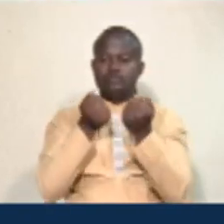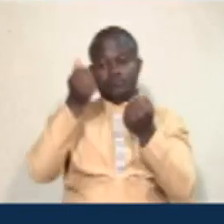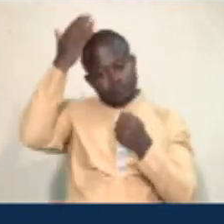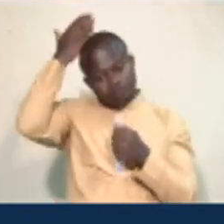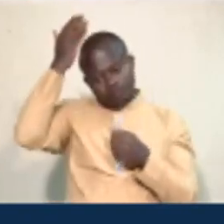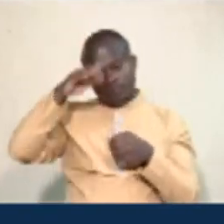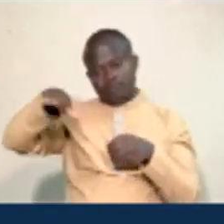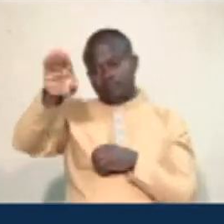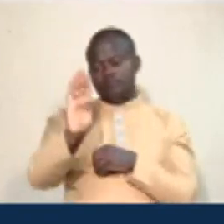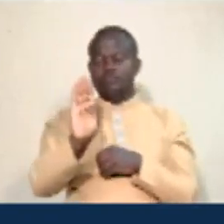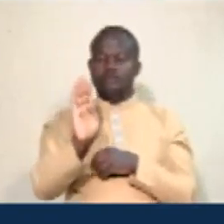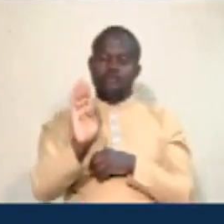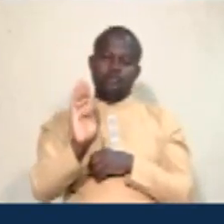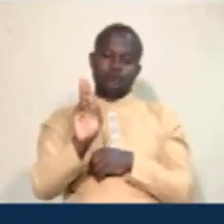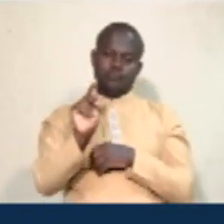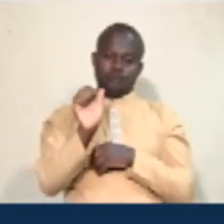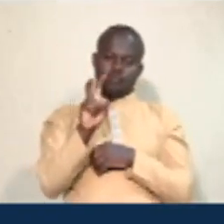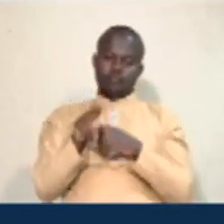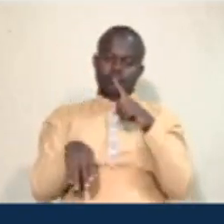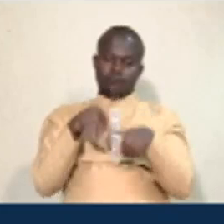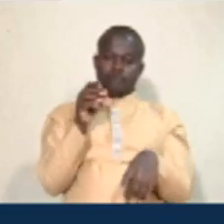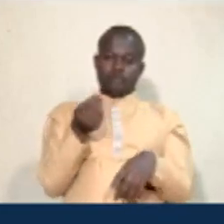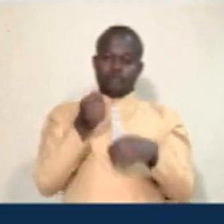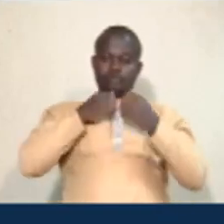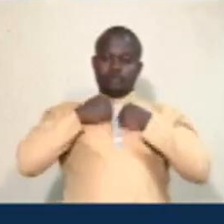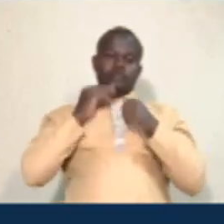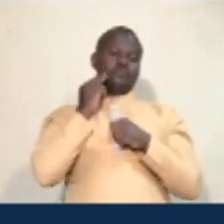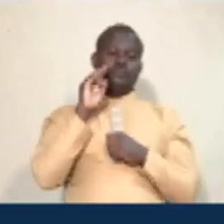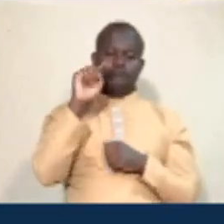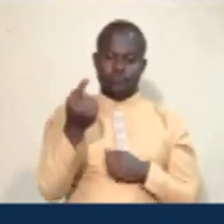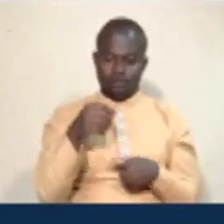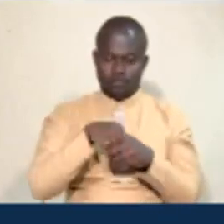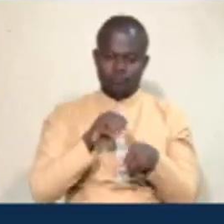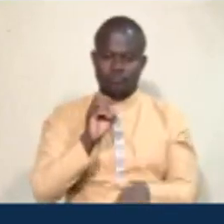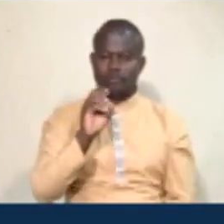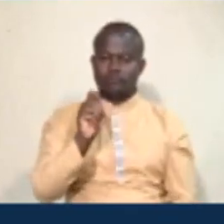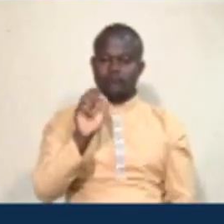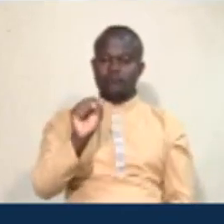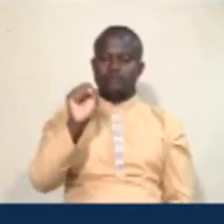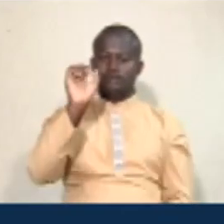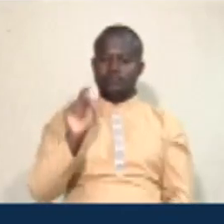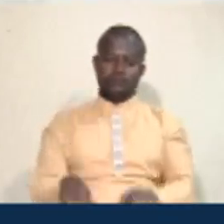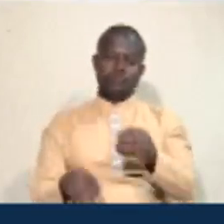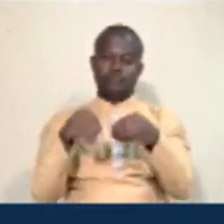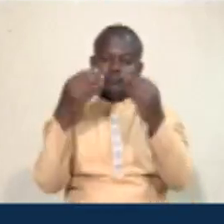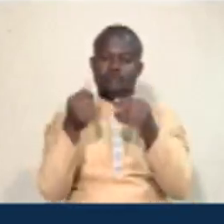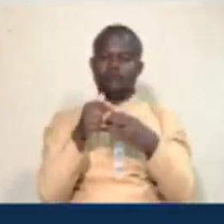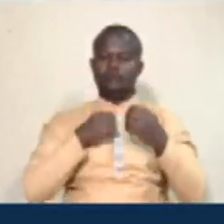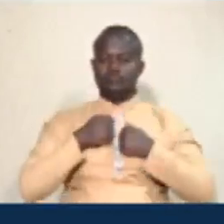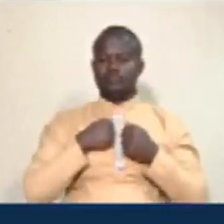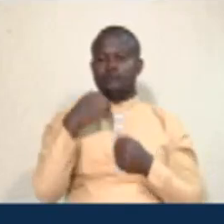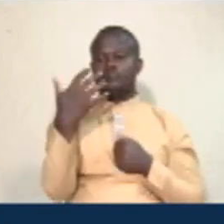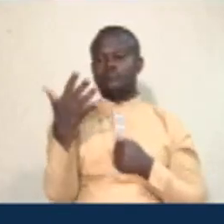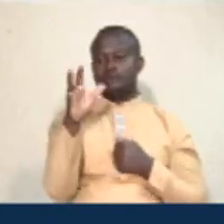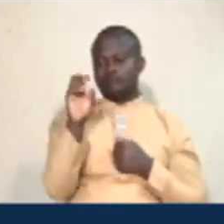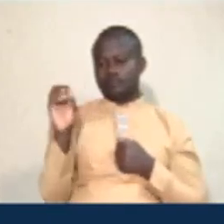Bukavu. Ikipe ya Club Bushake yegukanye igikombe n'amafaranga y'u Rwanda miliyoni imwe, mu gihe OTSK yo yahawe amafaranga y'u Rwanda 500,000.